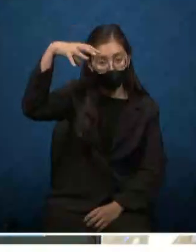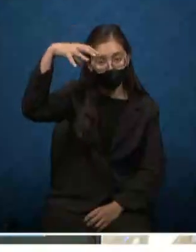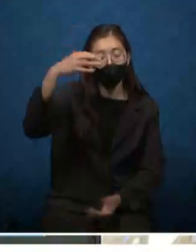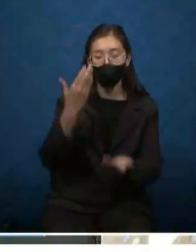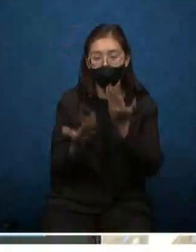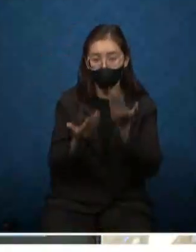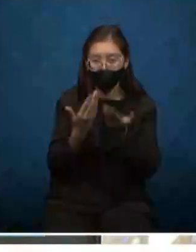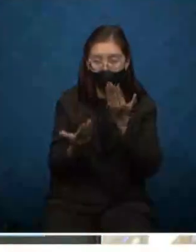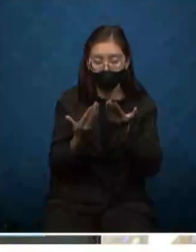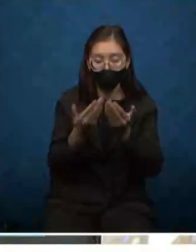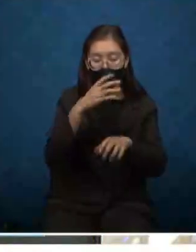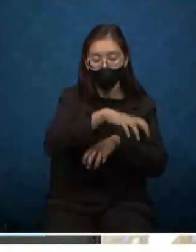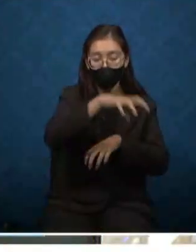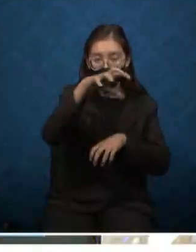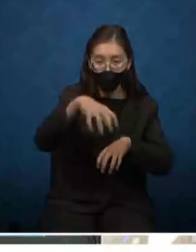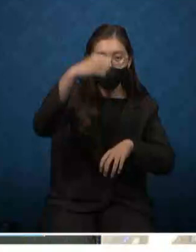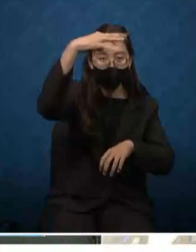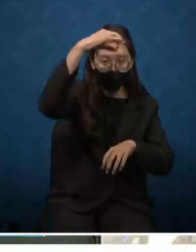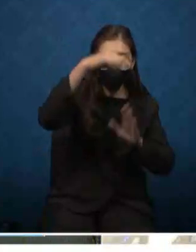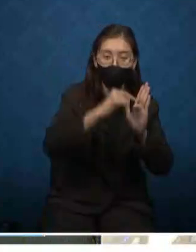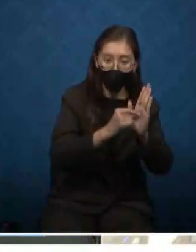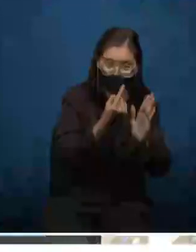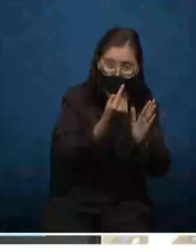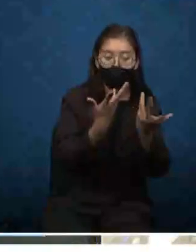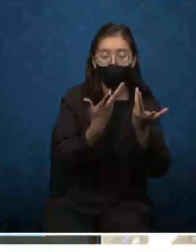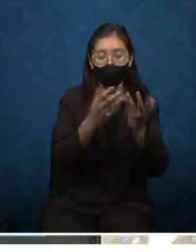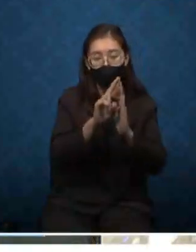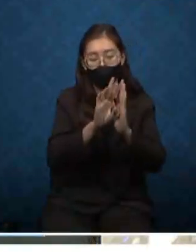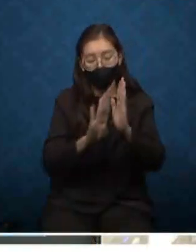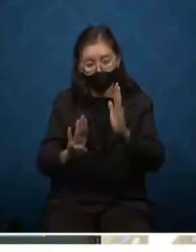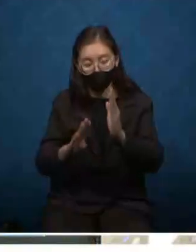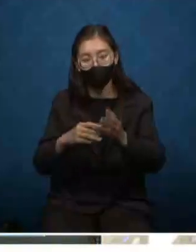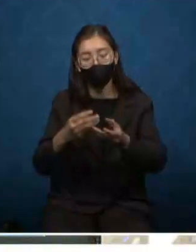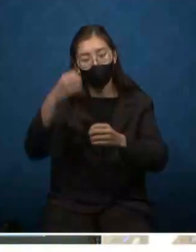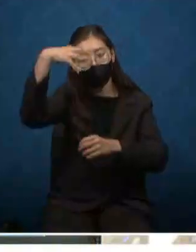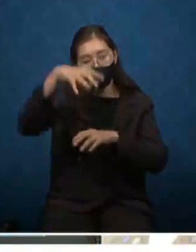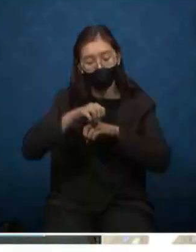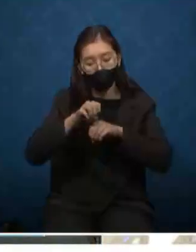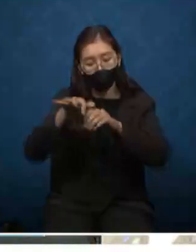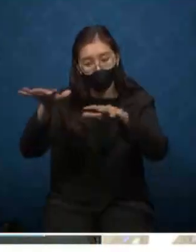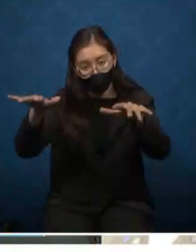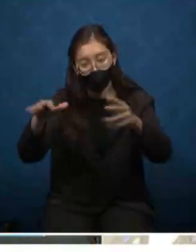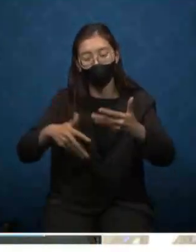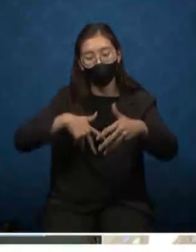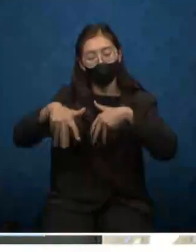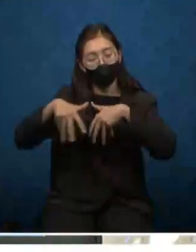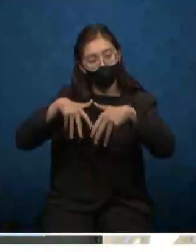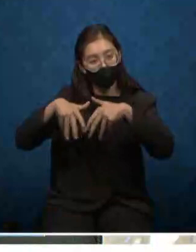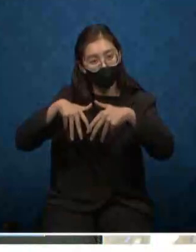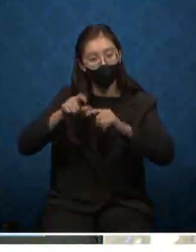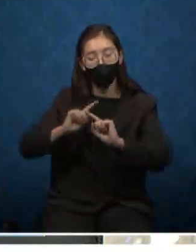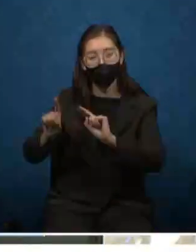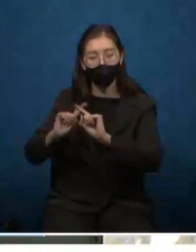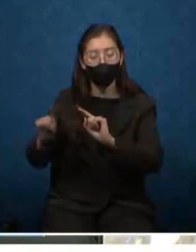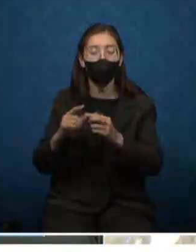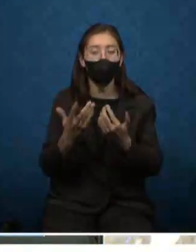กเหไฟฟ้าก็ดีระบบสายส่งก็ดี ระบบจำหน่ายก็ดี ถึงชุมชนก็ดีอัี้ก็ือทำก่หนานี้ก็ใช้